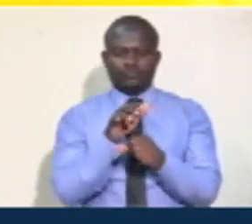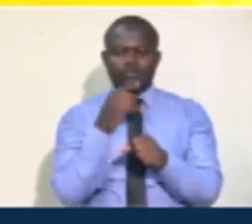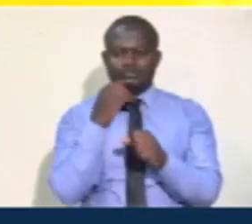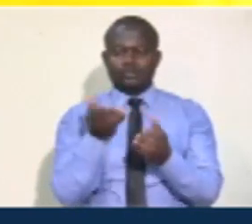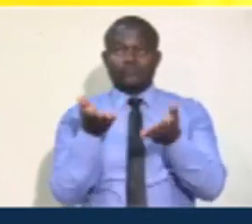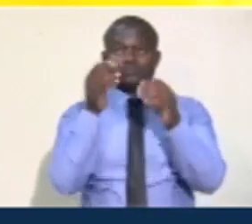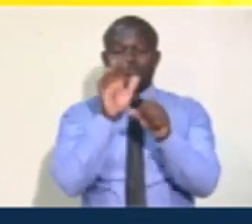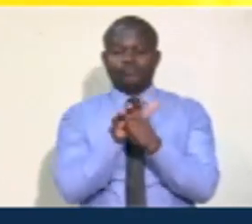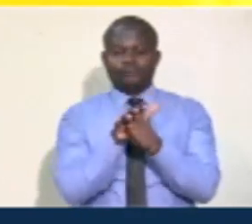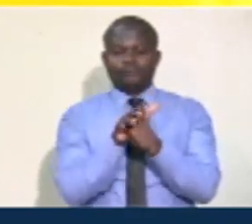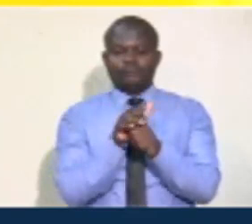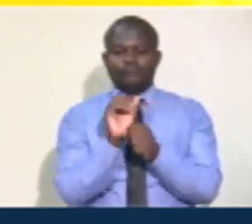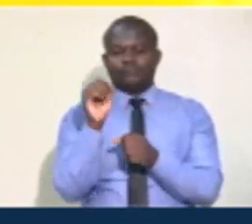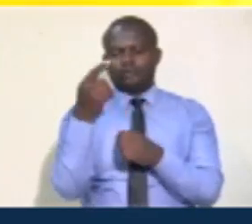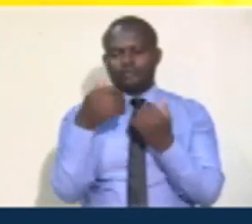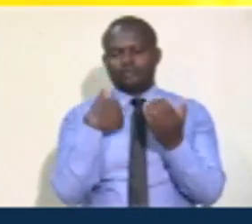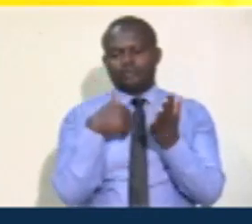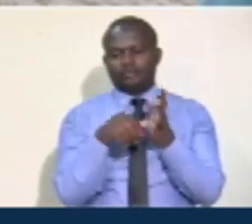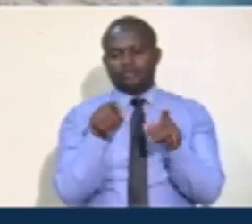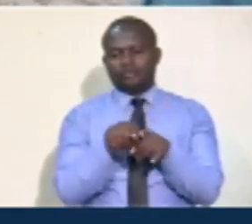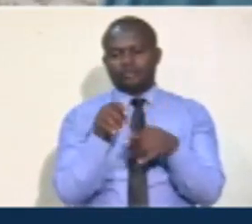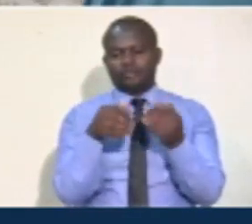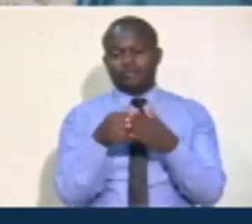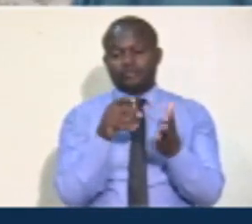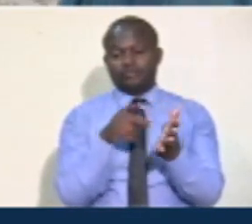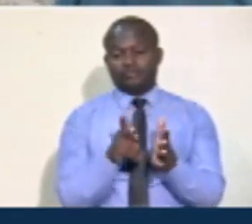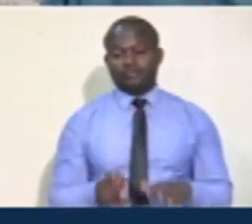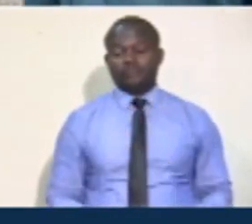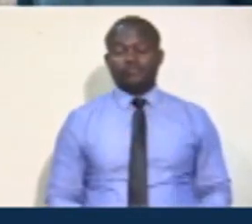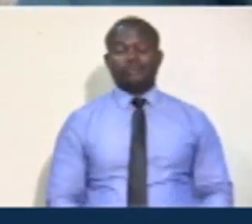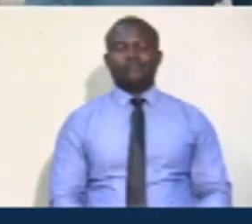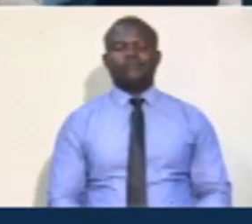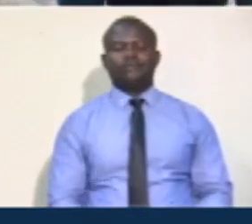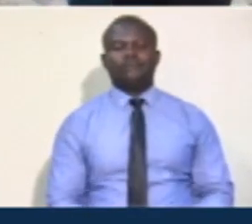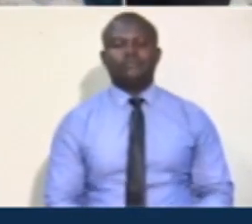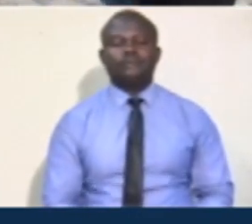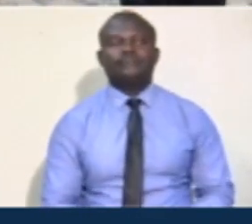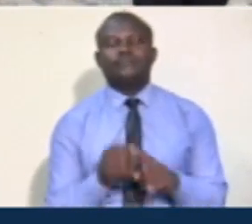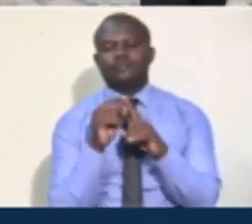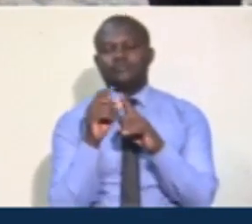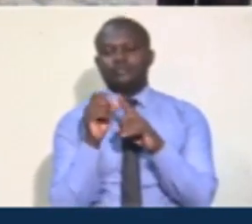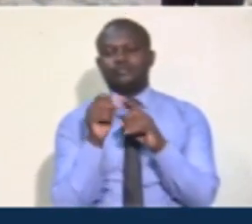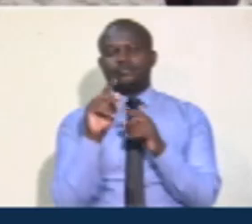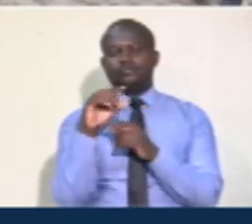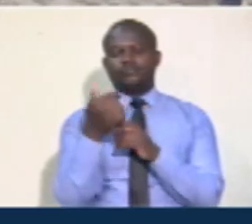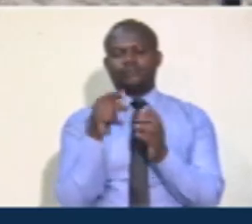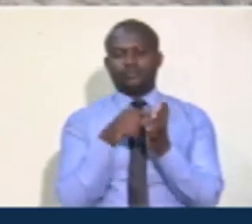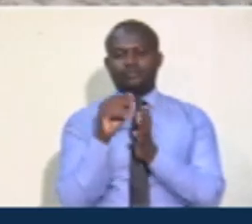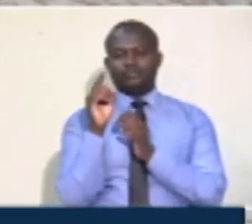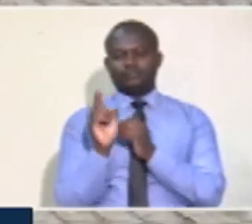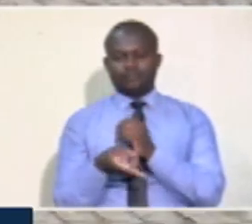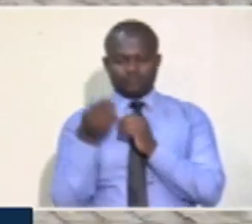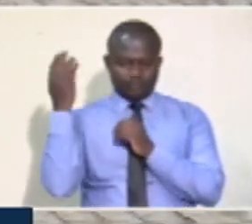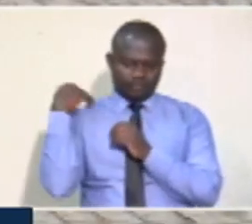byazamutse cyane abambere bafite iki kibazo n'abaguzi umuceri cyereke kugura igihumbi